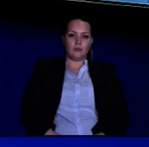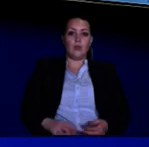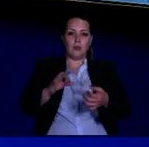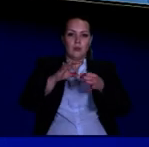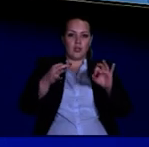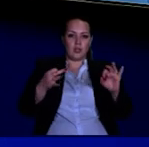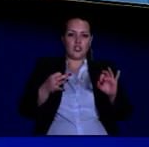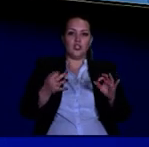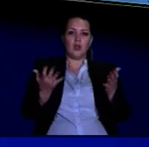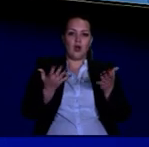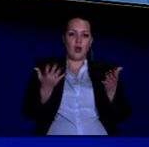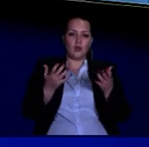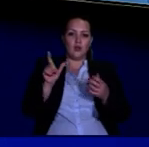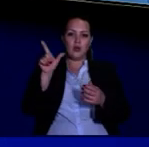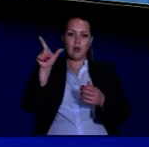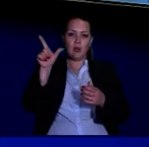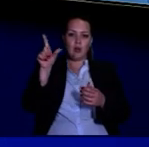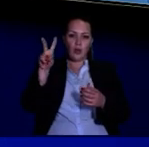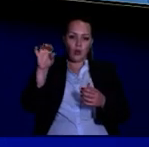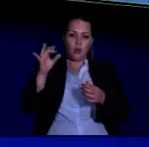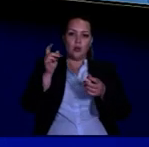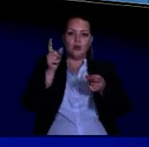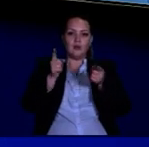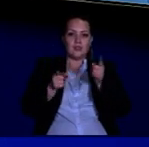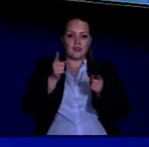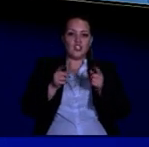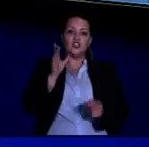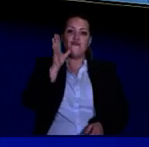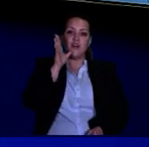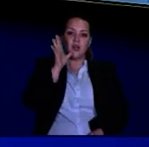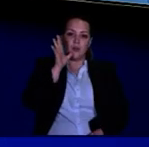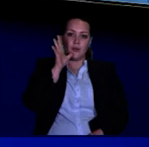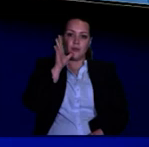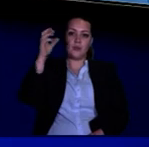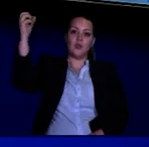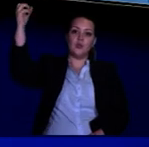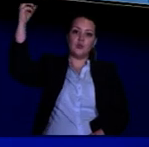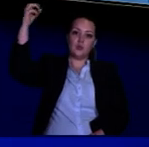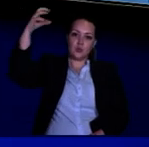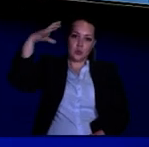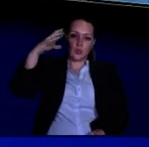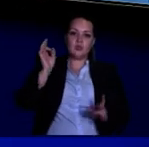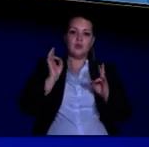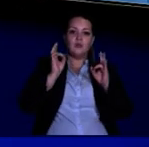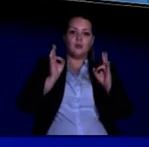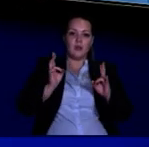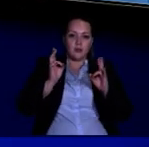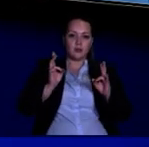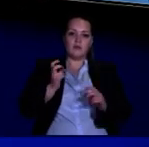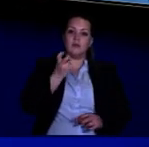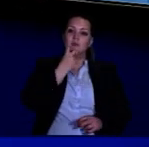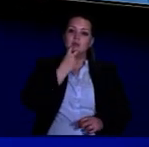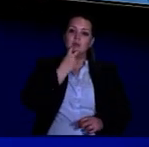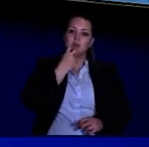Предложение, в котором глаголы даны в настоящем времени. Солнце ласково смеется,